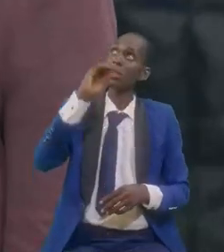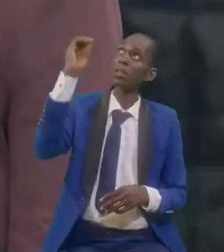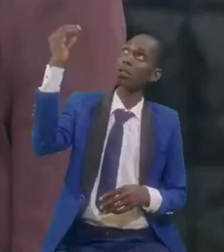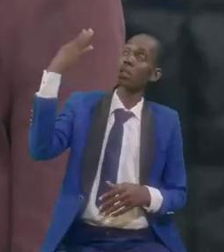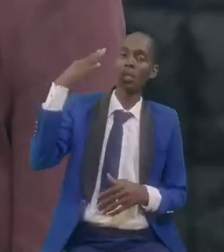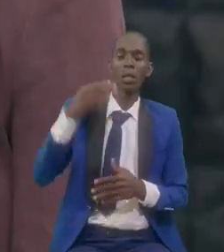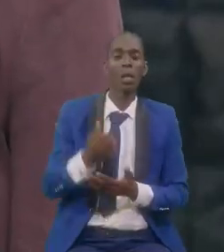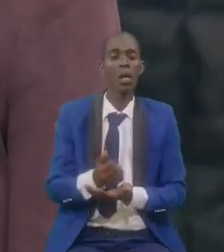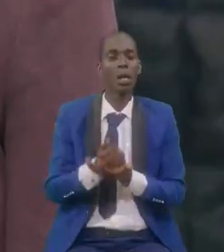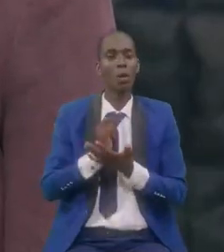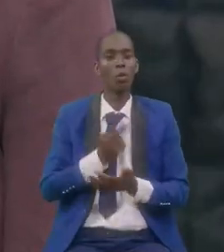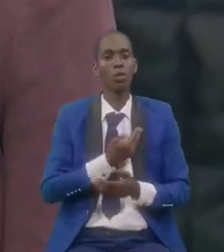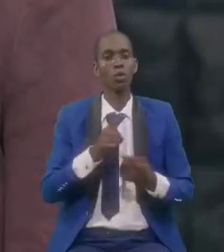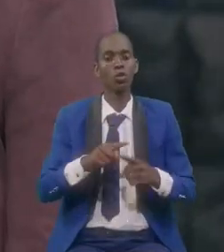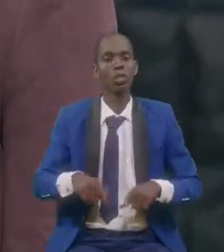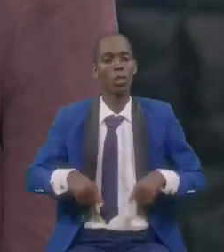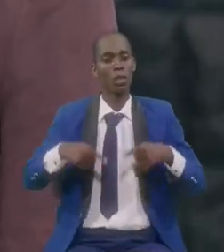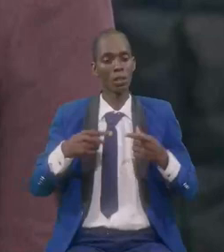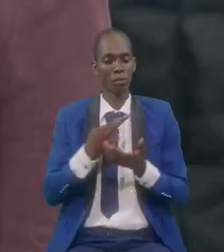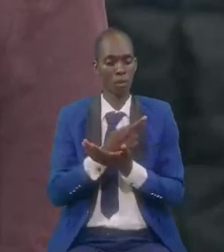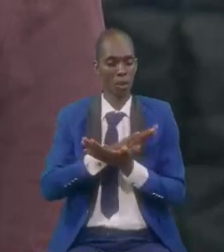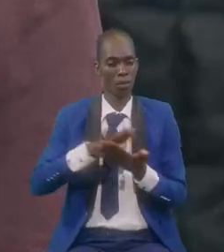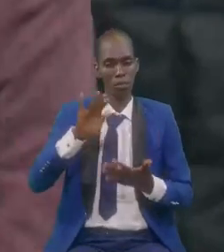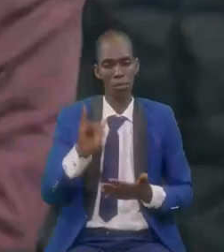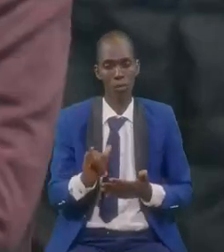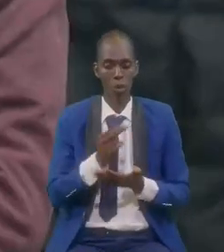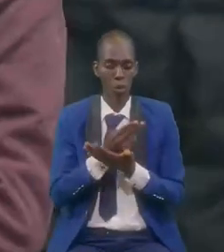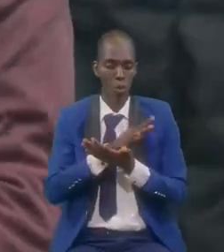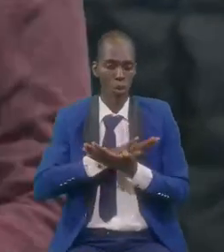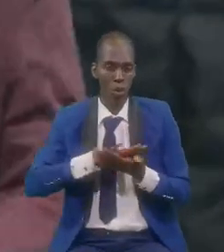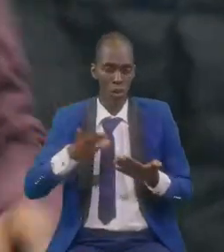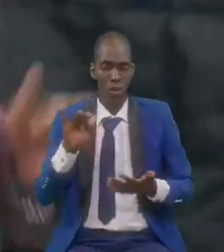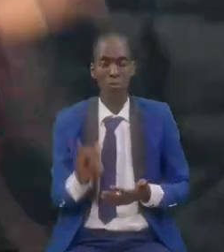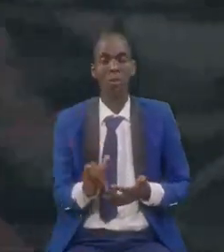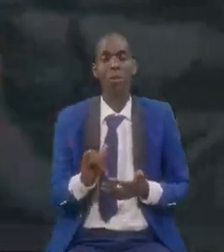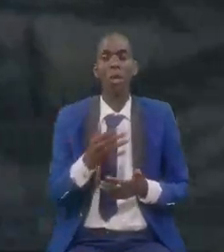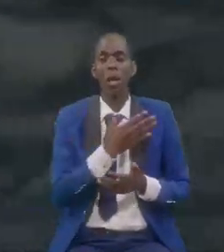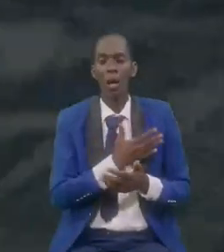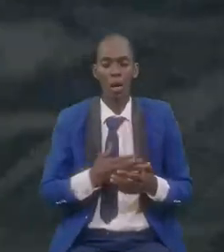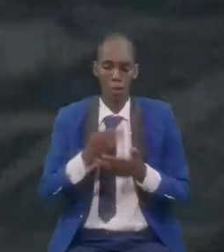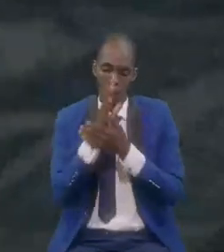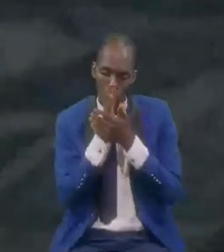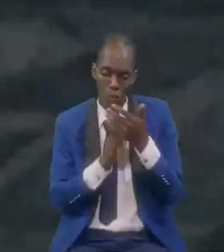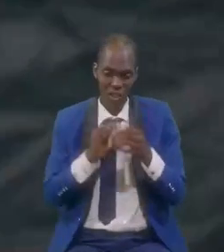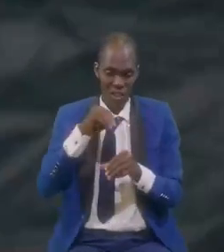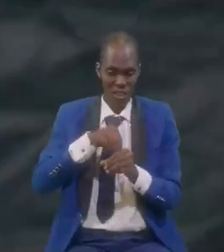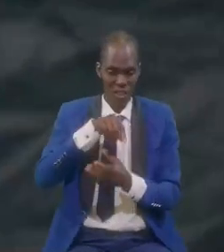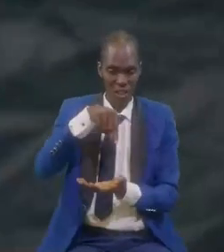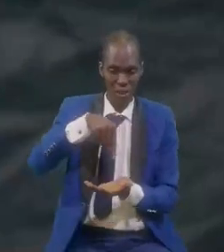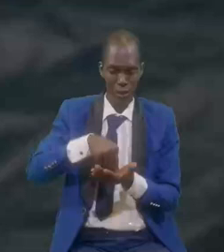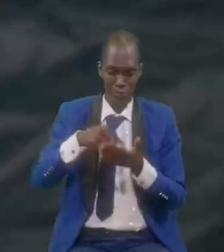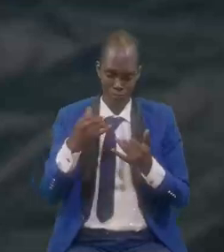la grâce nous permet de vivre dans la justice, dans la piété, dans la sobriété, dans ce